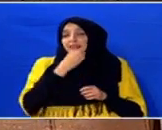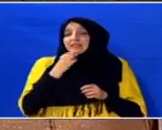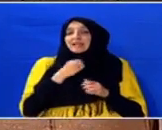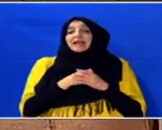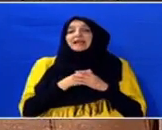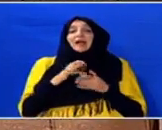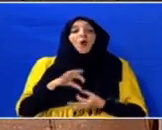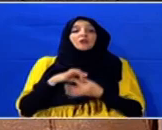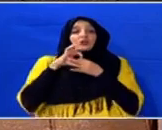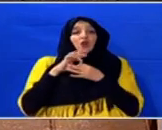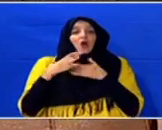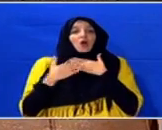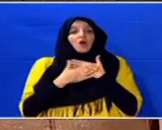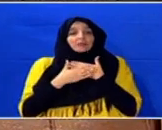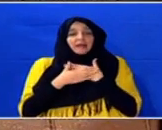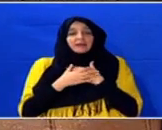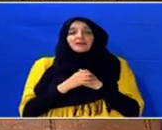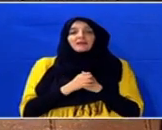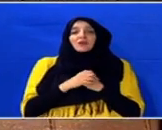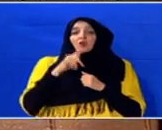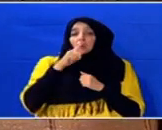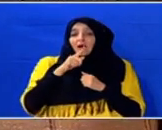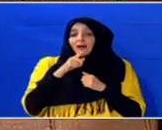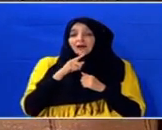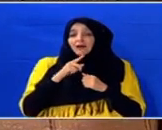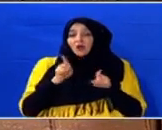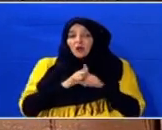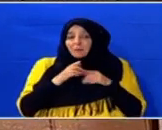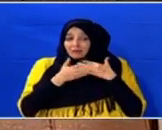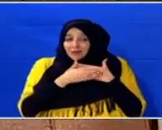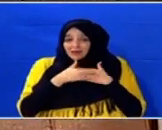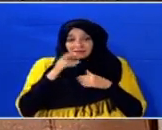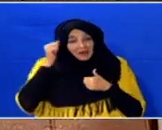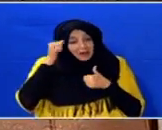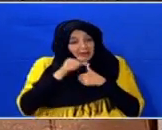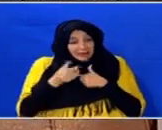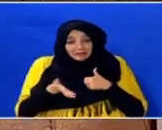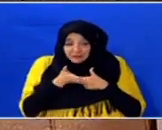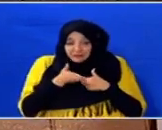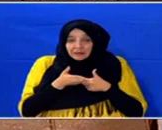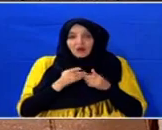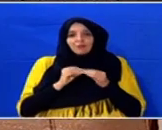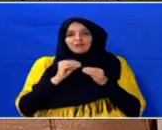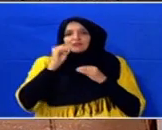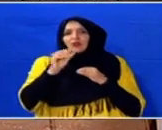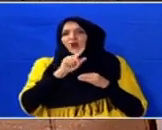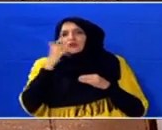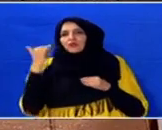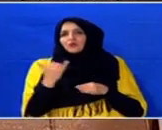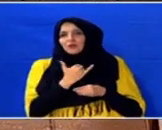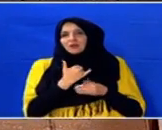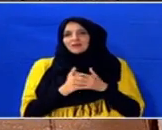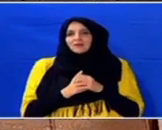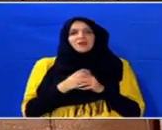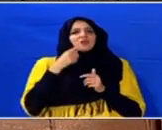النصيحة، راك تذكرها بقولها تعالى، بقوله تعالى فعدة من أيام أخر، إذن